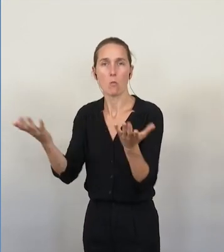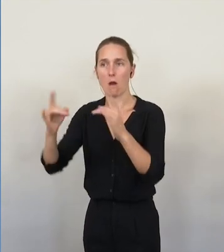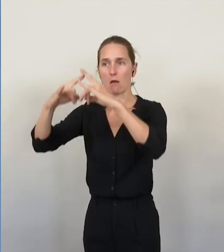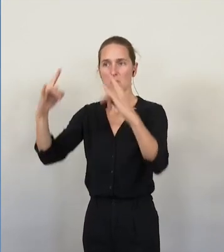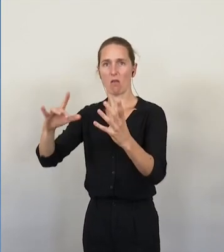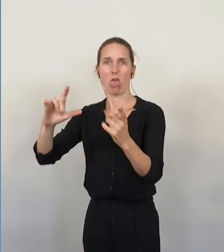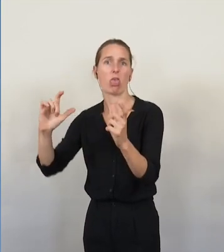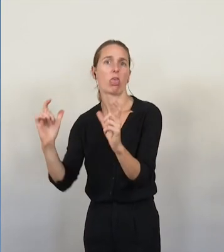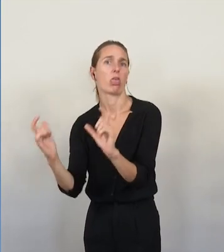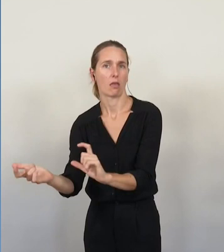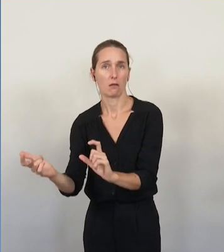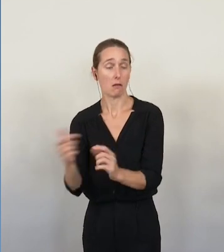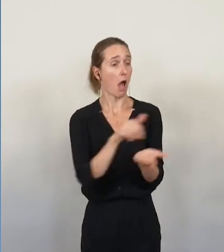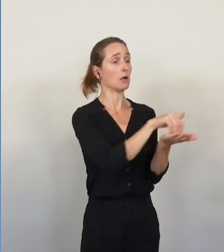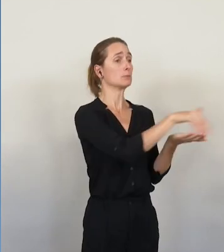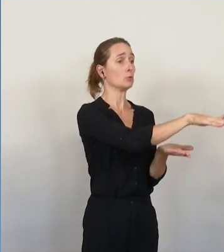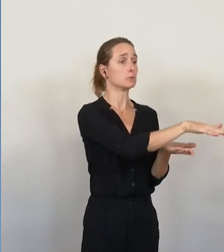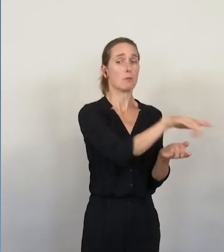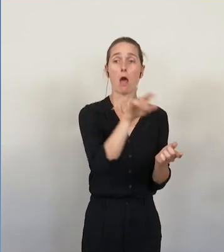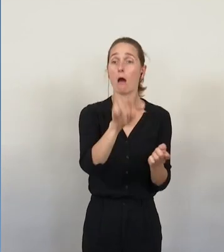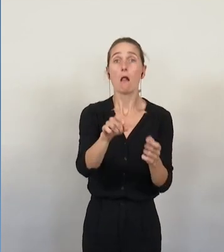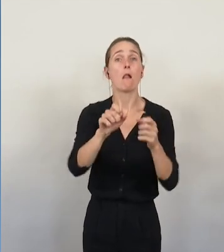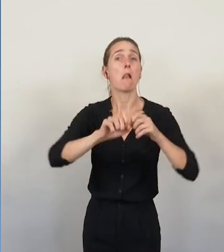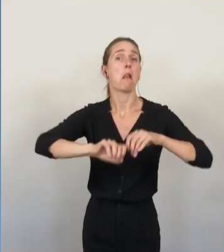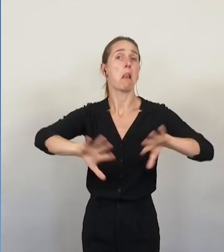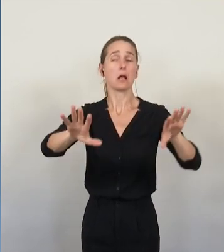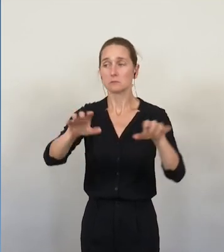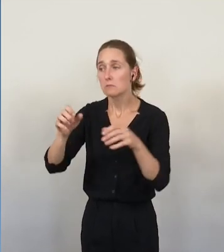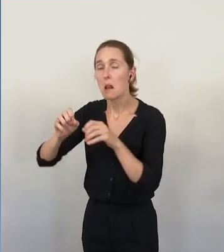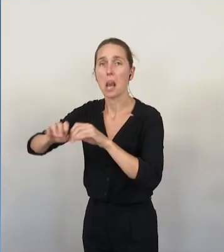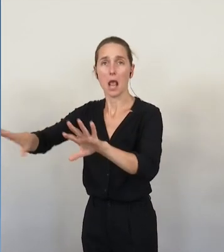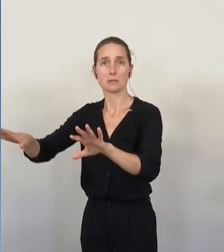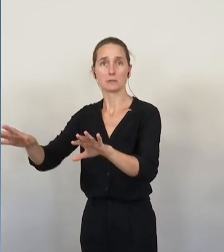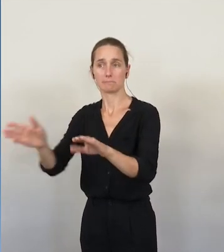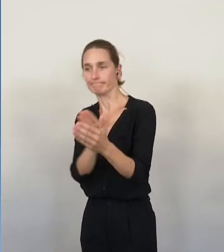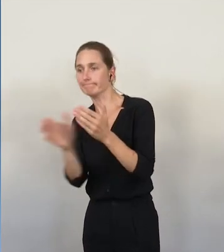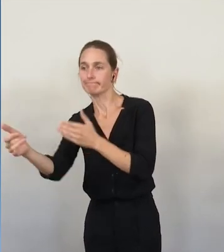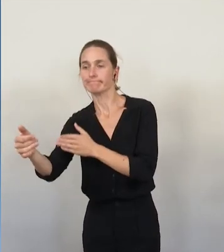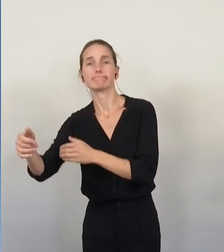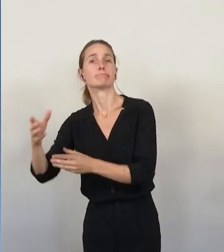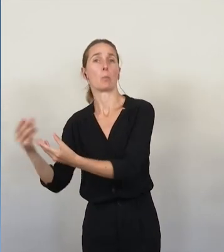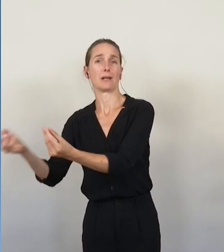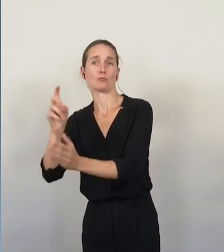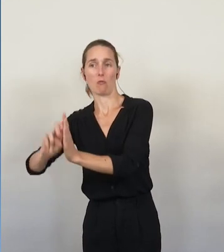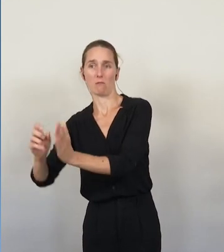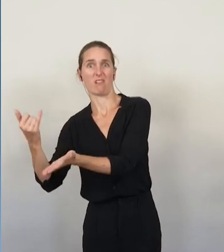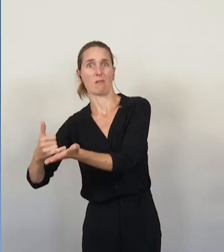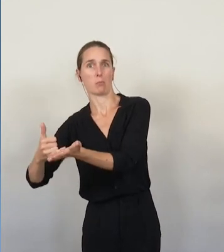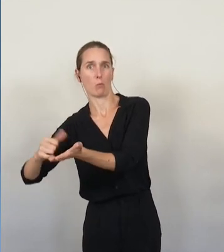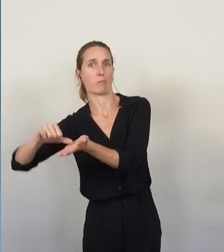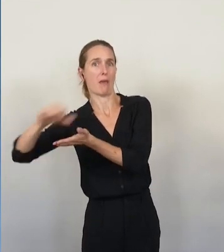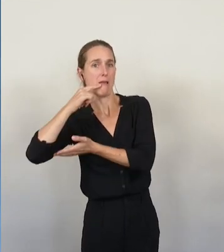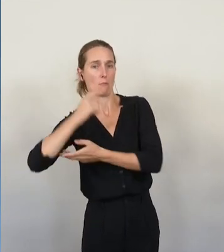expulsez et de l'autre vous laissez vivre au frais des grandblis et puis puisqu'on est dans les expulsions pourquoi vous